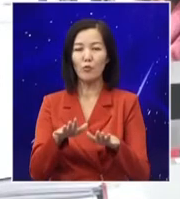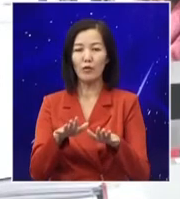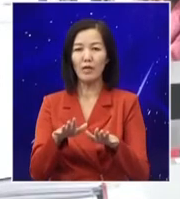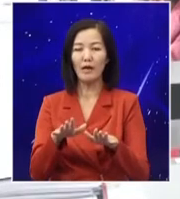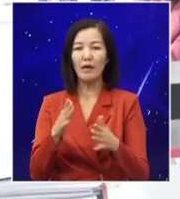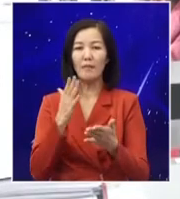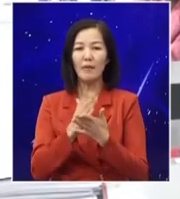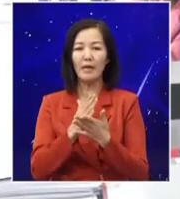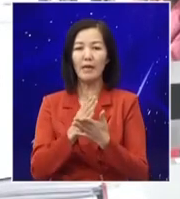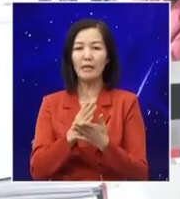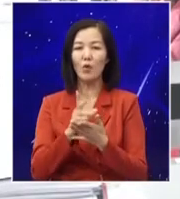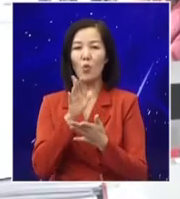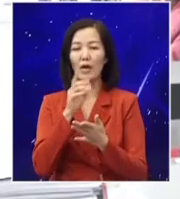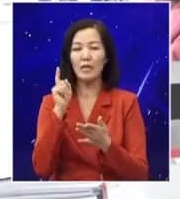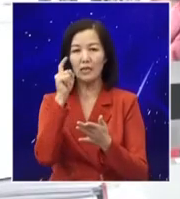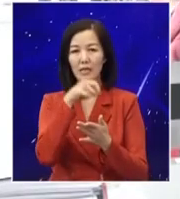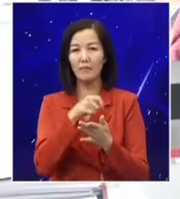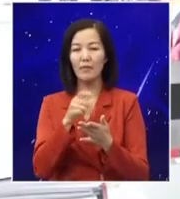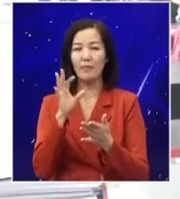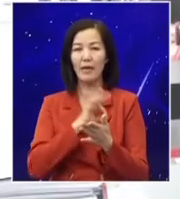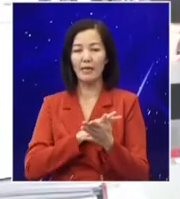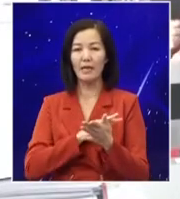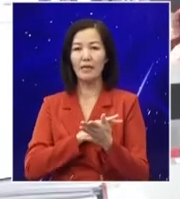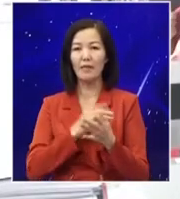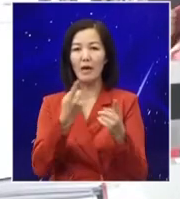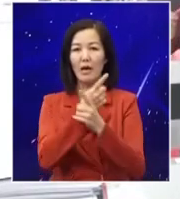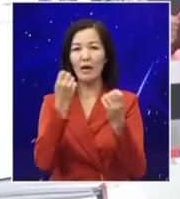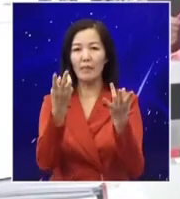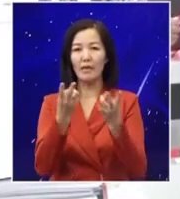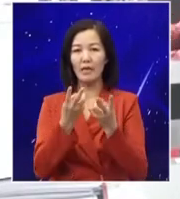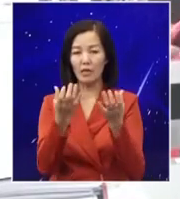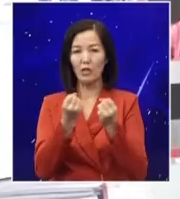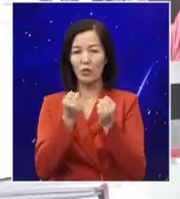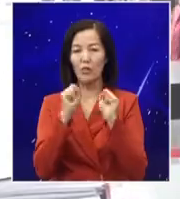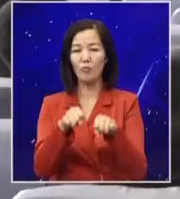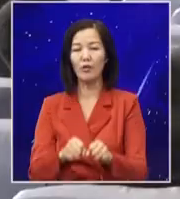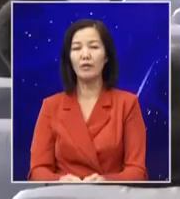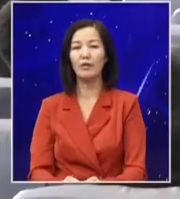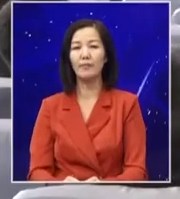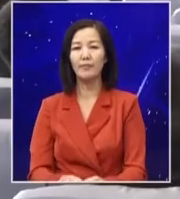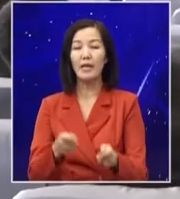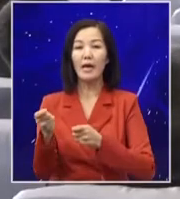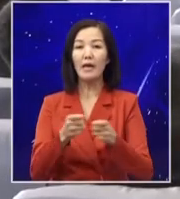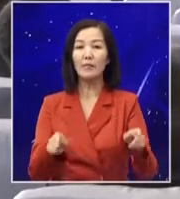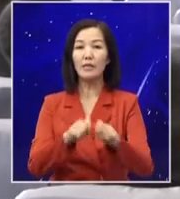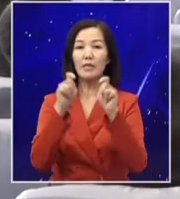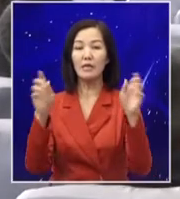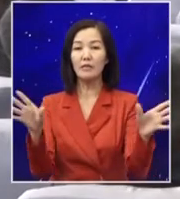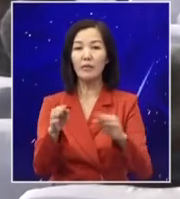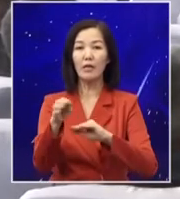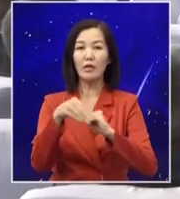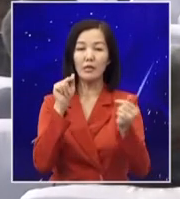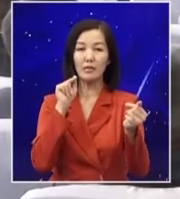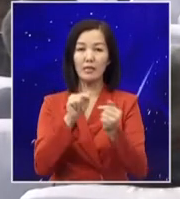тұрғын уақытын тиімді пайдалана отырып, әр сәтте ақпарат қажетті анықтамаларын алады. Әкімдіктің ашылуына сыбайлас